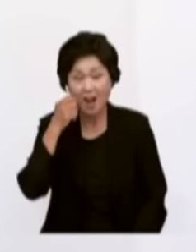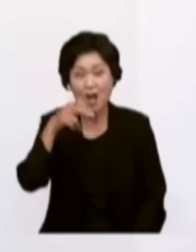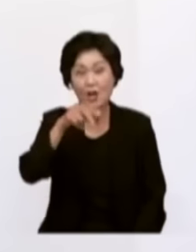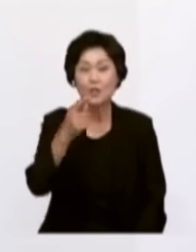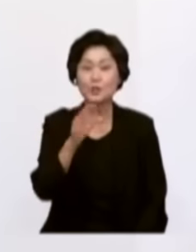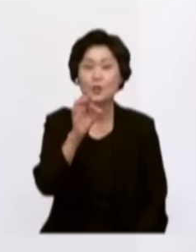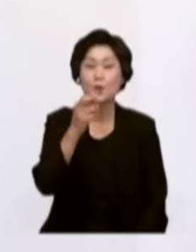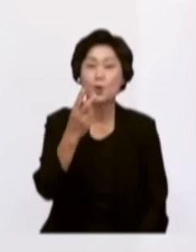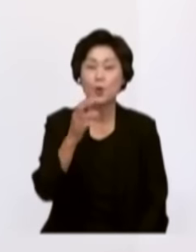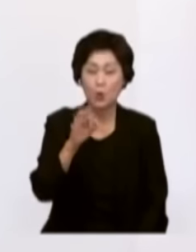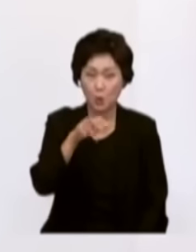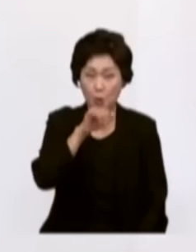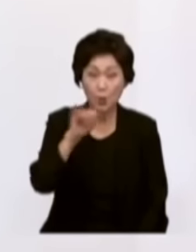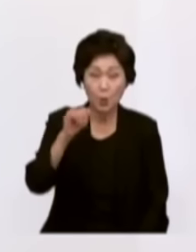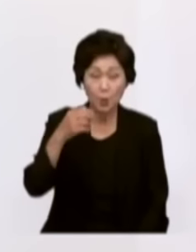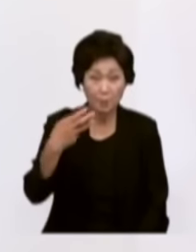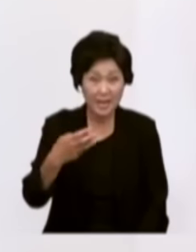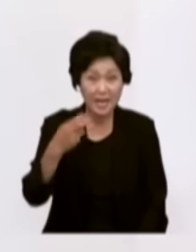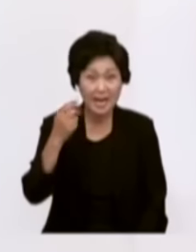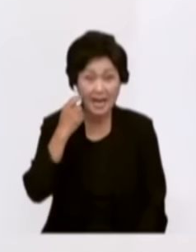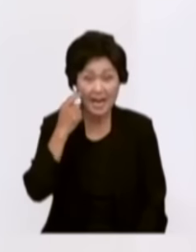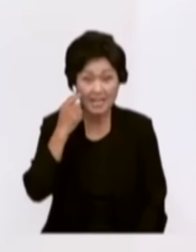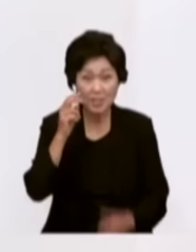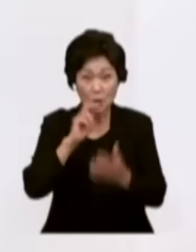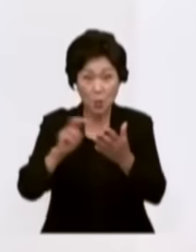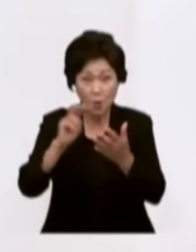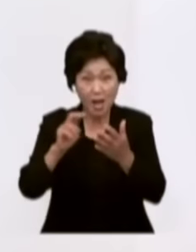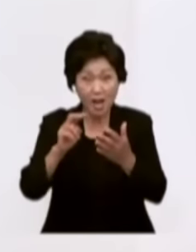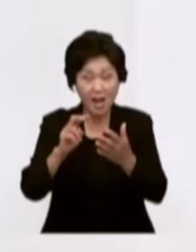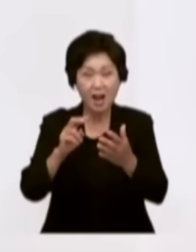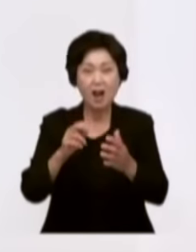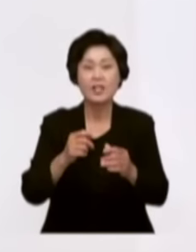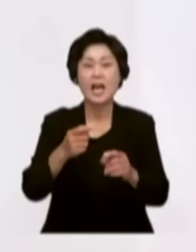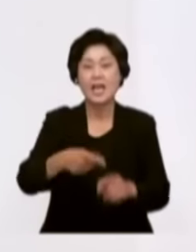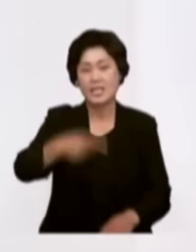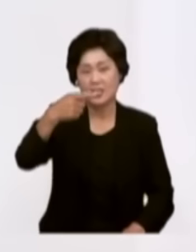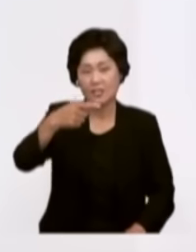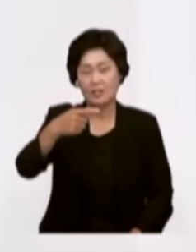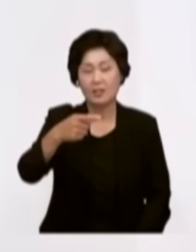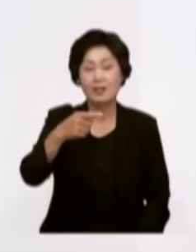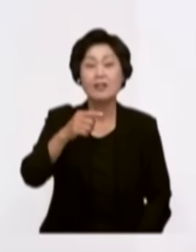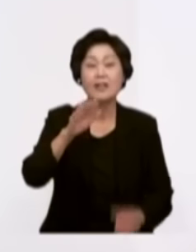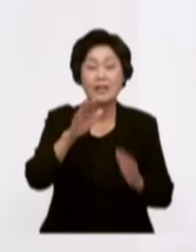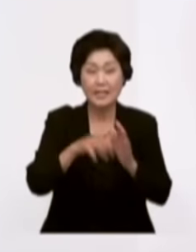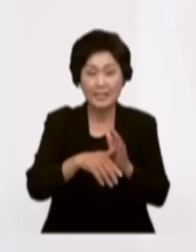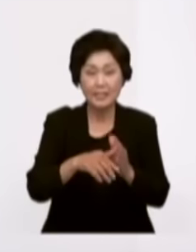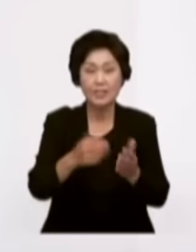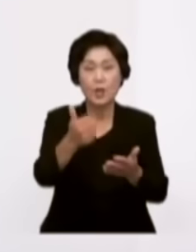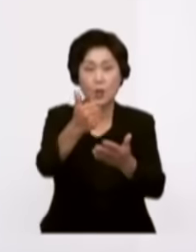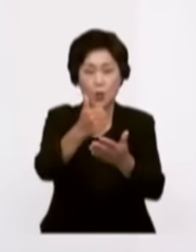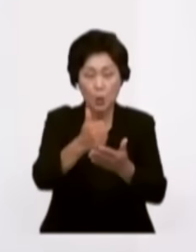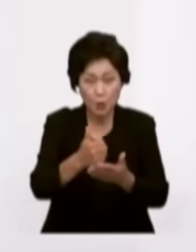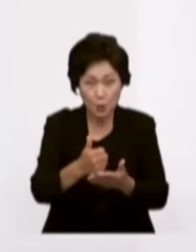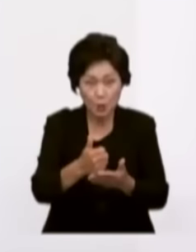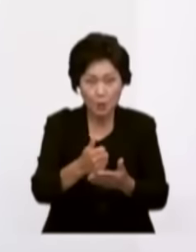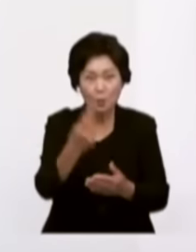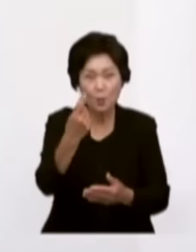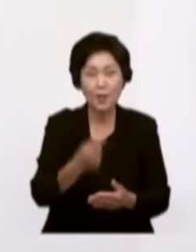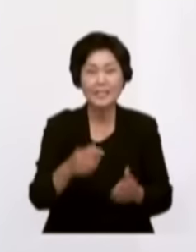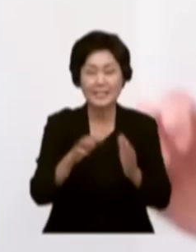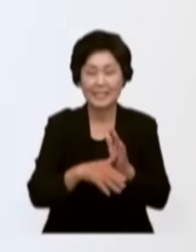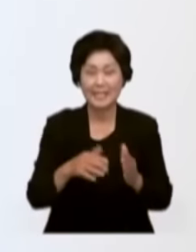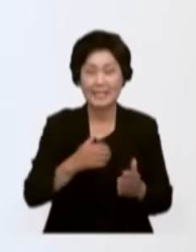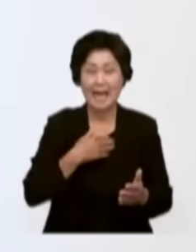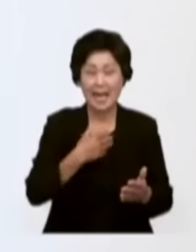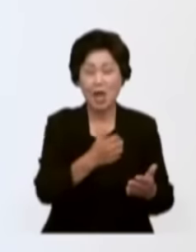조용필 이미테이션 경연대회 나서 1등도 했었고요. 주병진 쇼라는 게 있었거든요. 그때 조용필 씨가 초대 손님으로 나왔는데 제가 거기 또 게스트 나가고